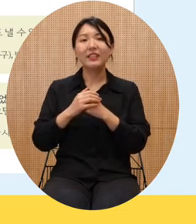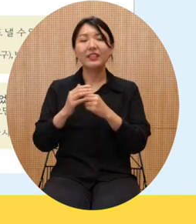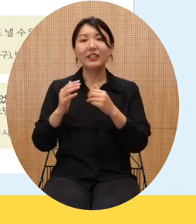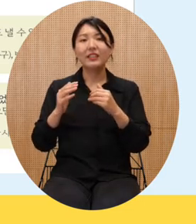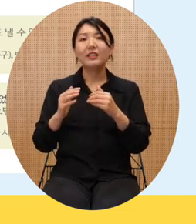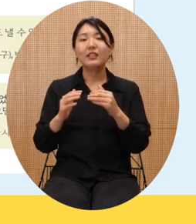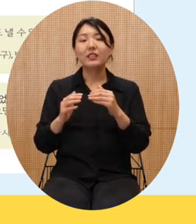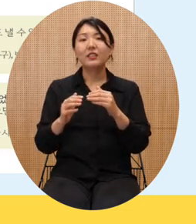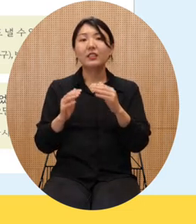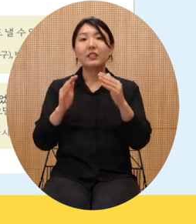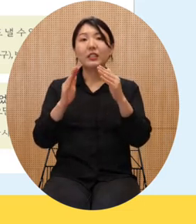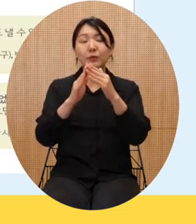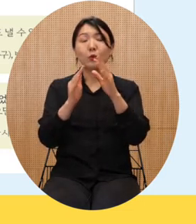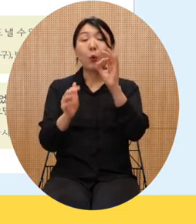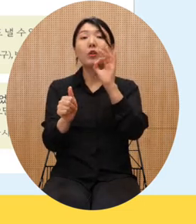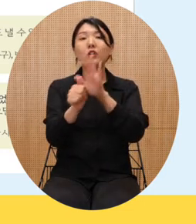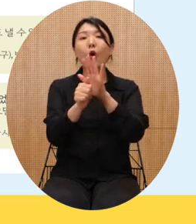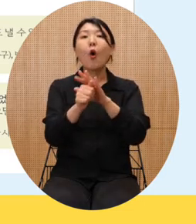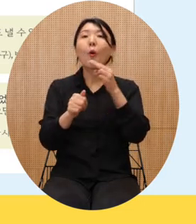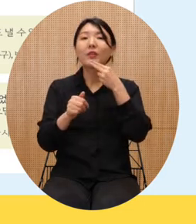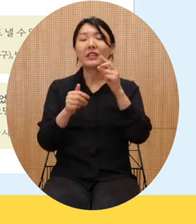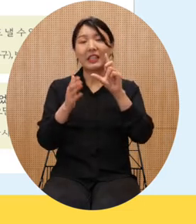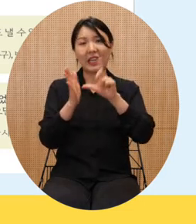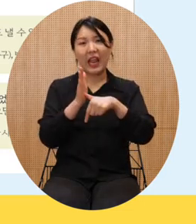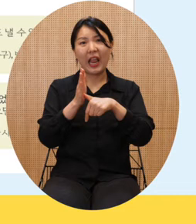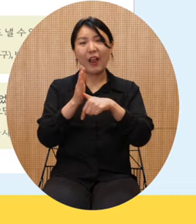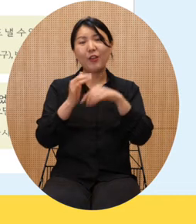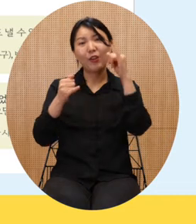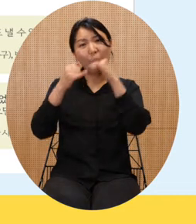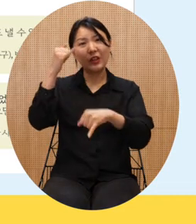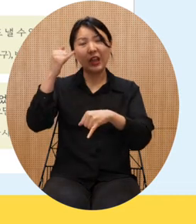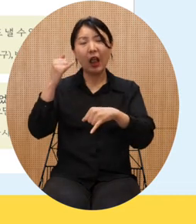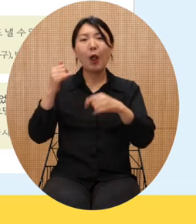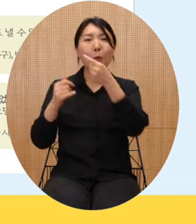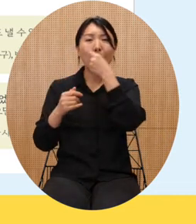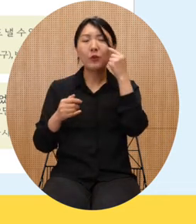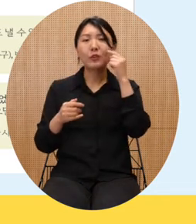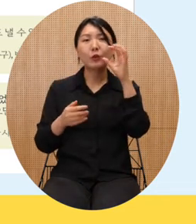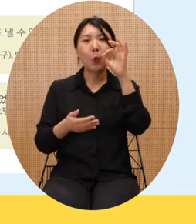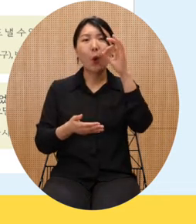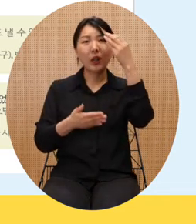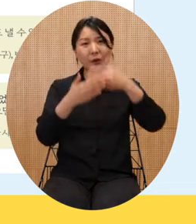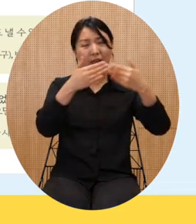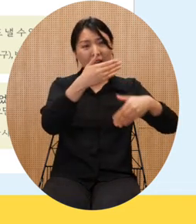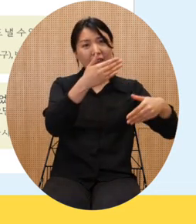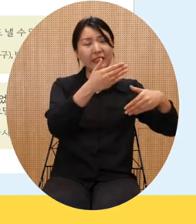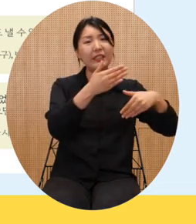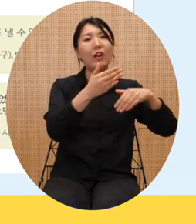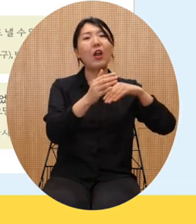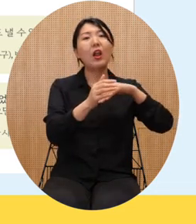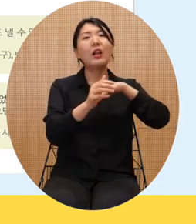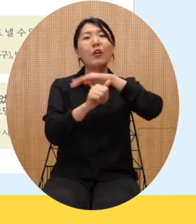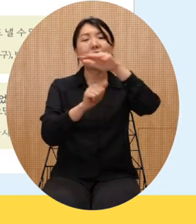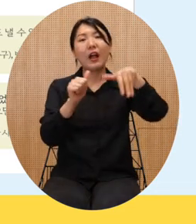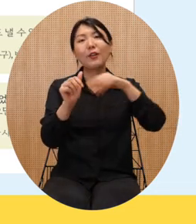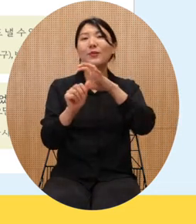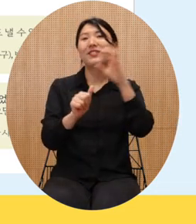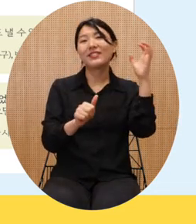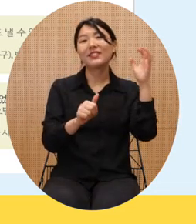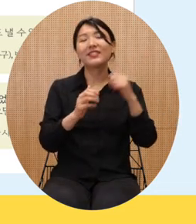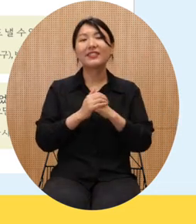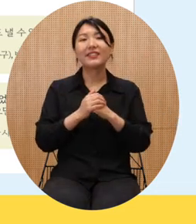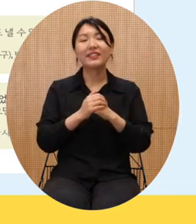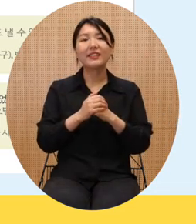굉장히 높았고요. 이게 이제 주거비 지원이 되지 않았을 때에 아까 말씀드렸던 연체, 그다음에 보증금을 계속 깎아먹고